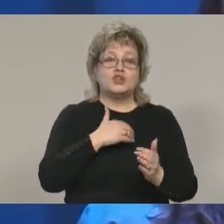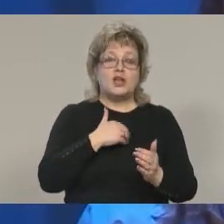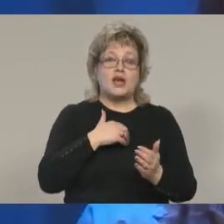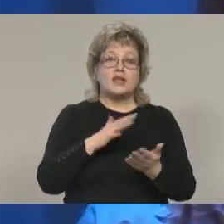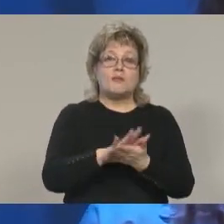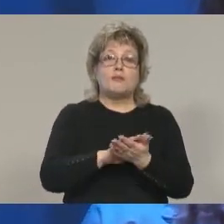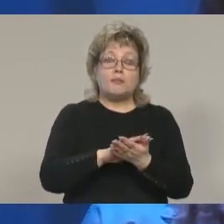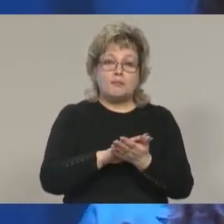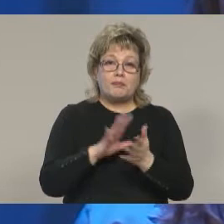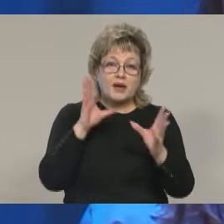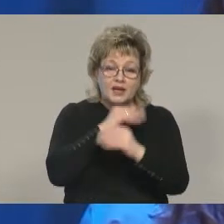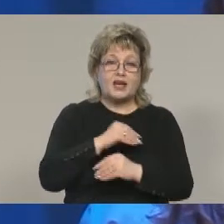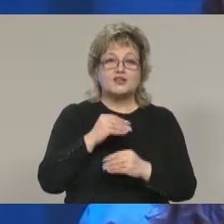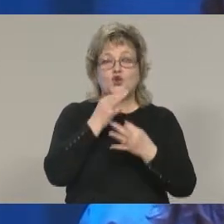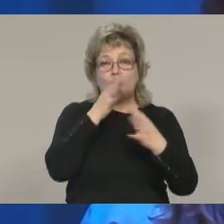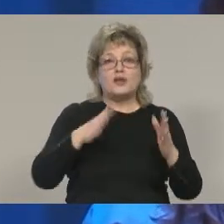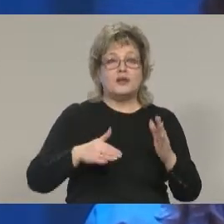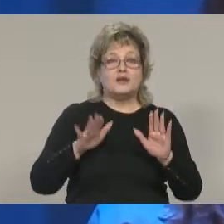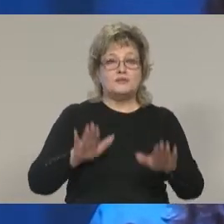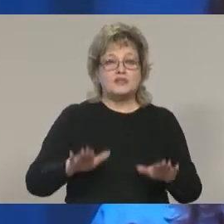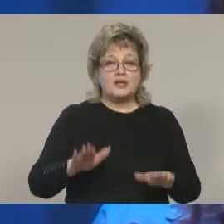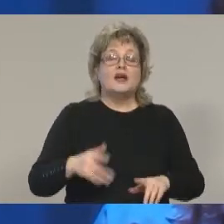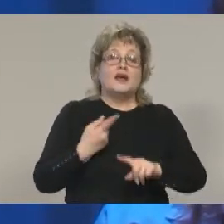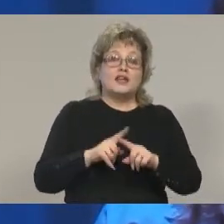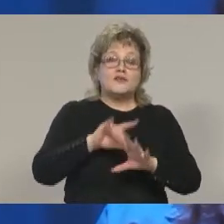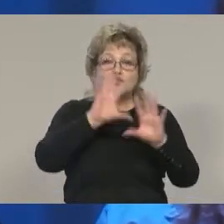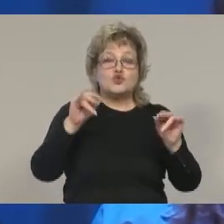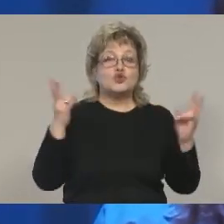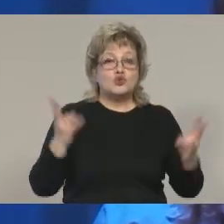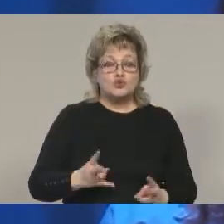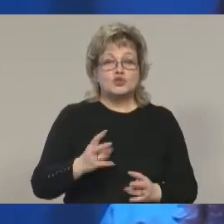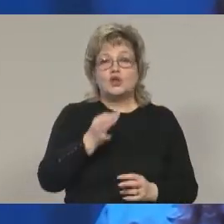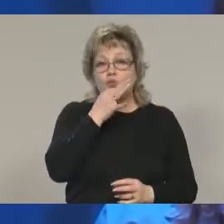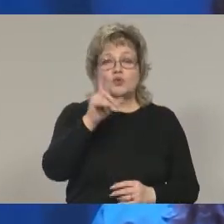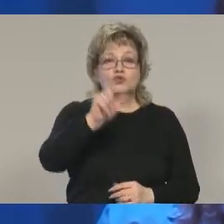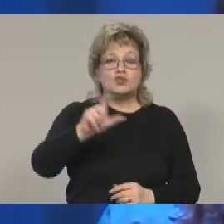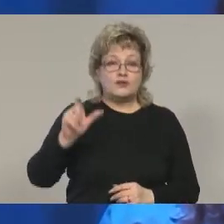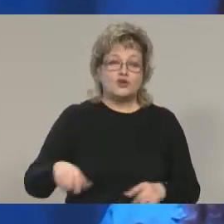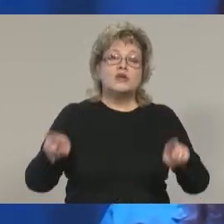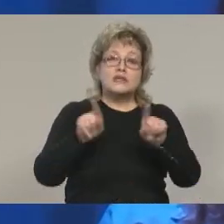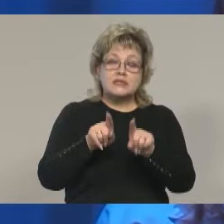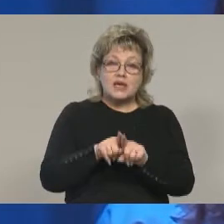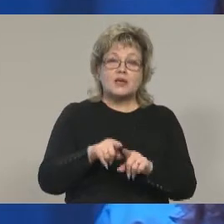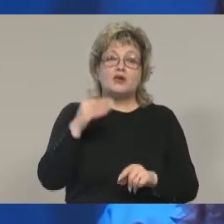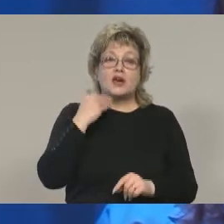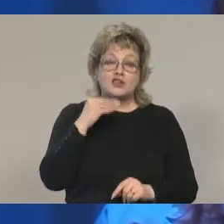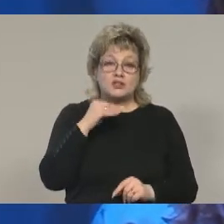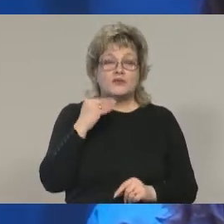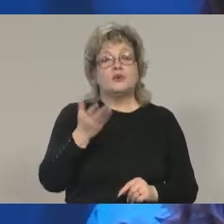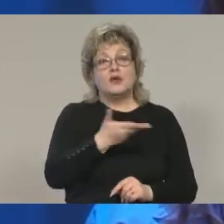новые высоты – это то, что всегда нужно человеку. И именно с такими качествами